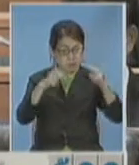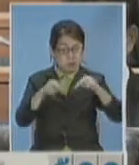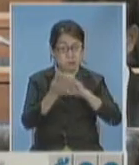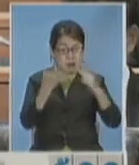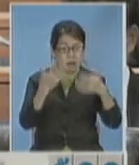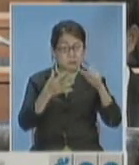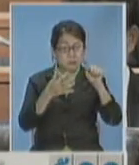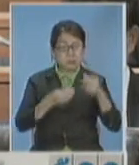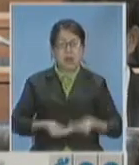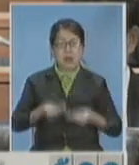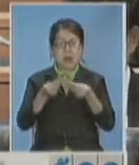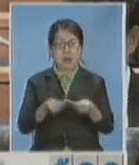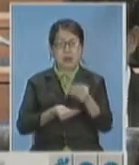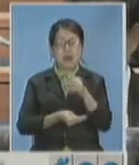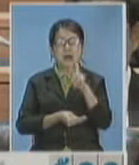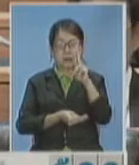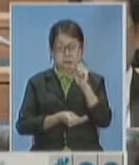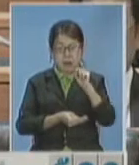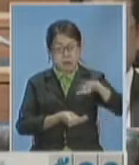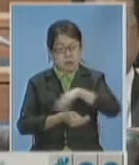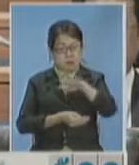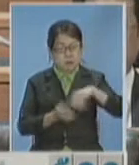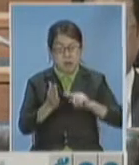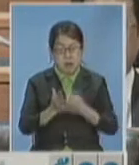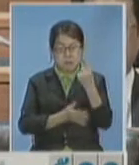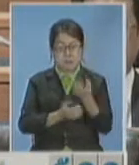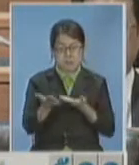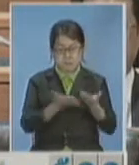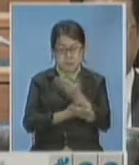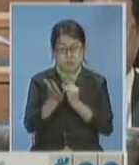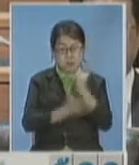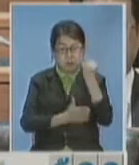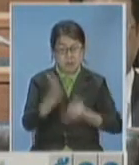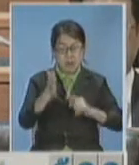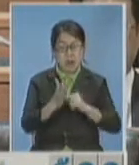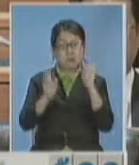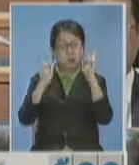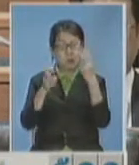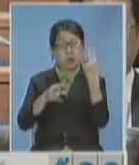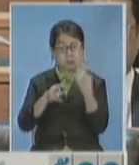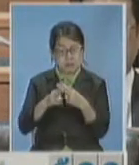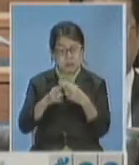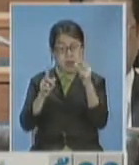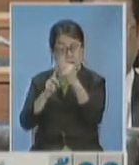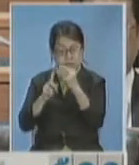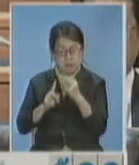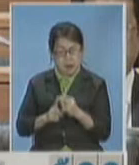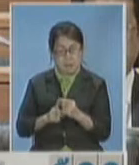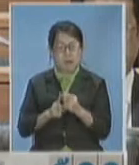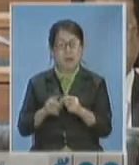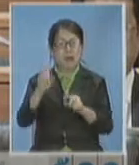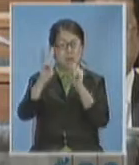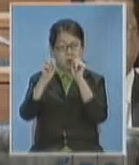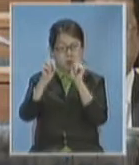ร็จแล้วให้สภาพิจารณาเริ่มต้นด้วยชื่อร่างคำปรารภแล้วพิจารณาเรียงตามลำดับม